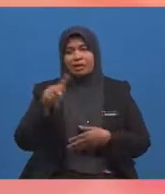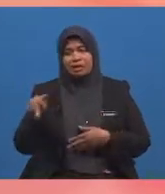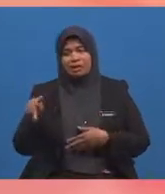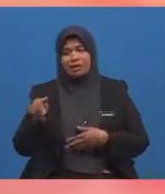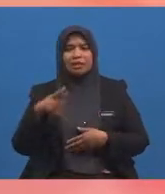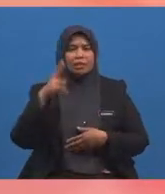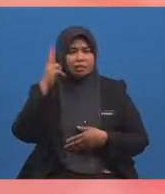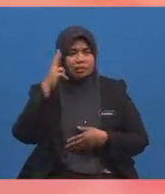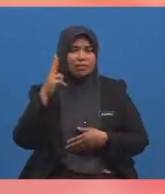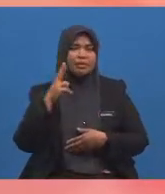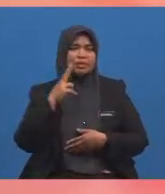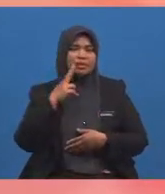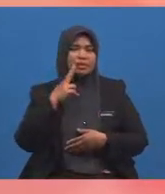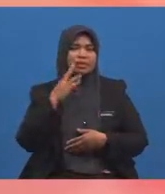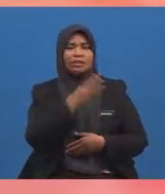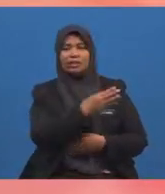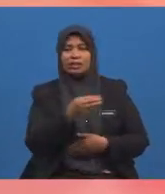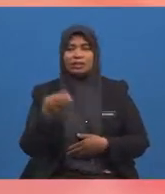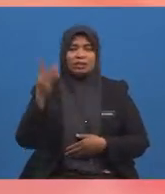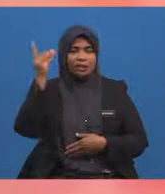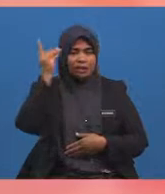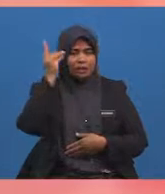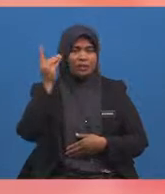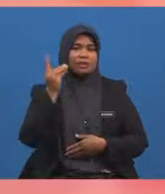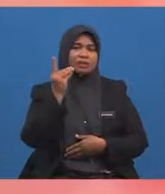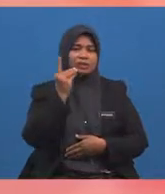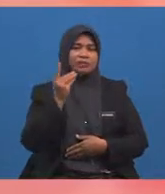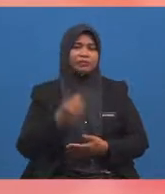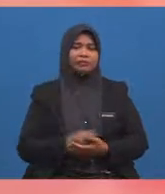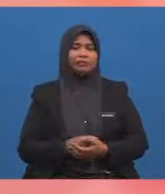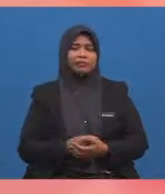kanak-kanak, remaja dan dewasa.